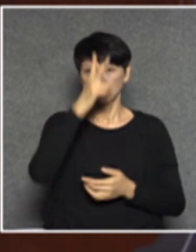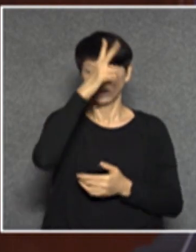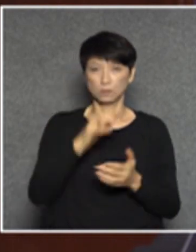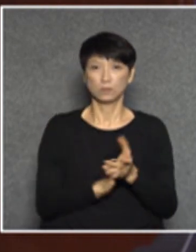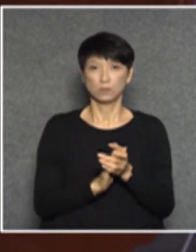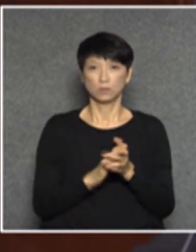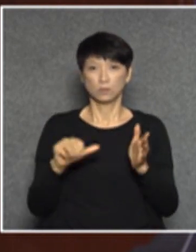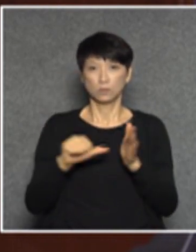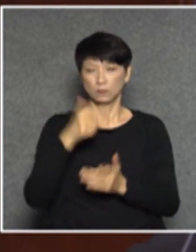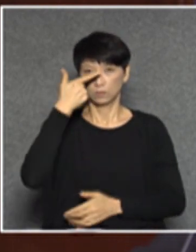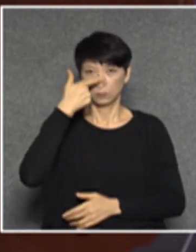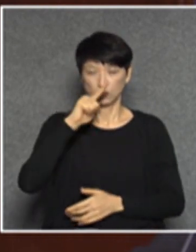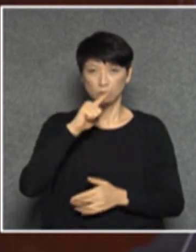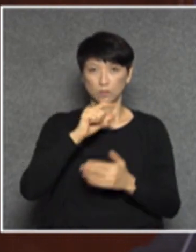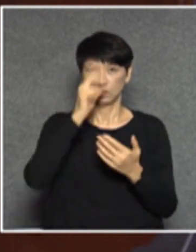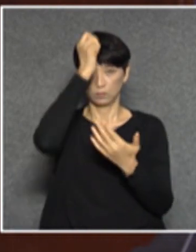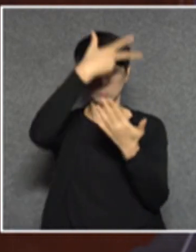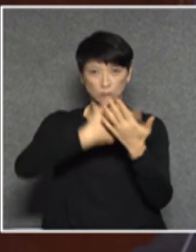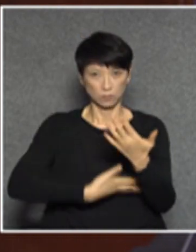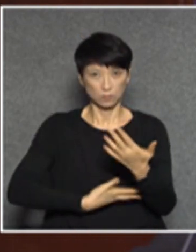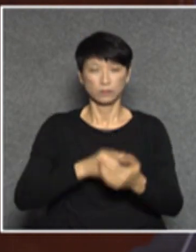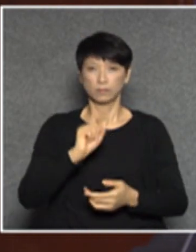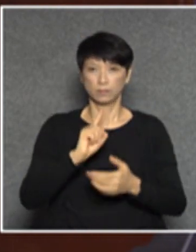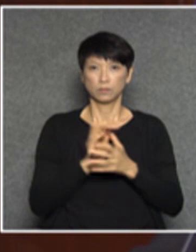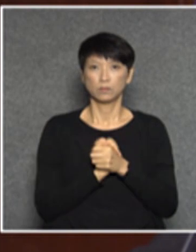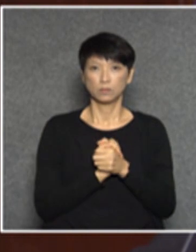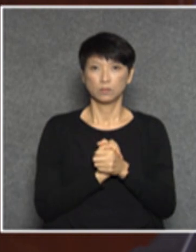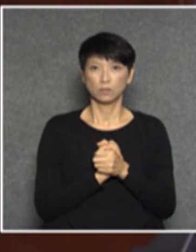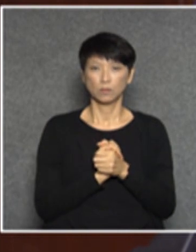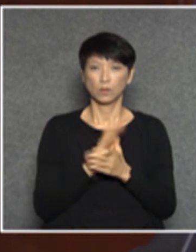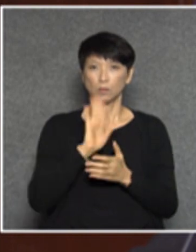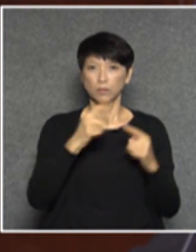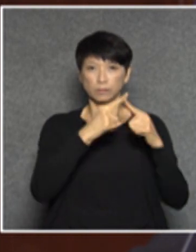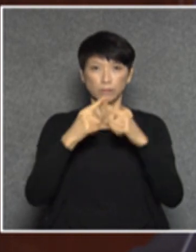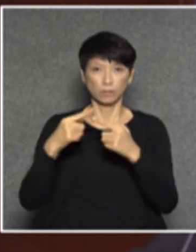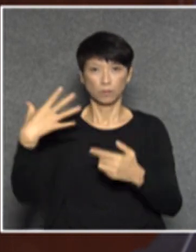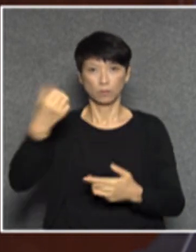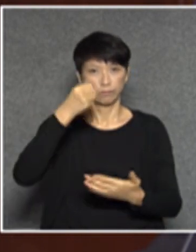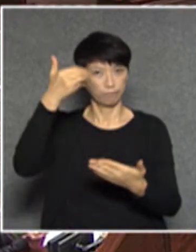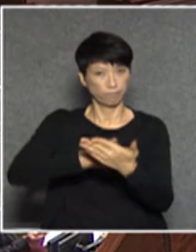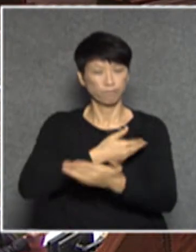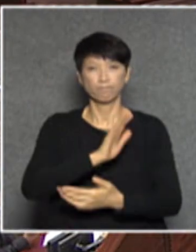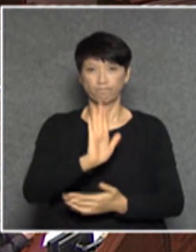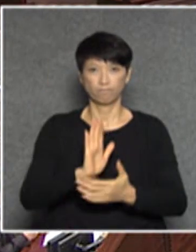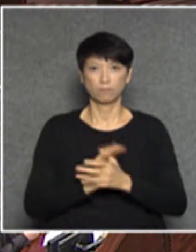的一些政策的意向，不要剝奪市民這個權利。